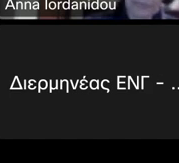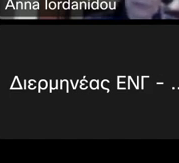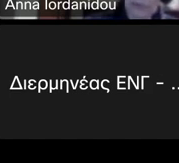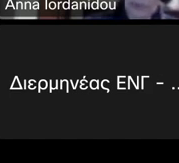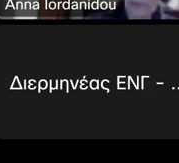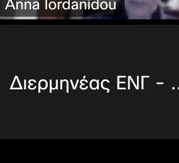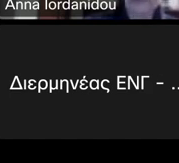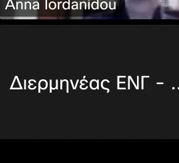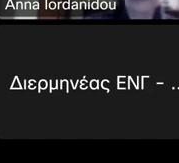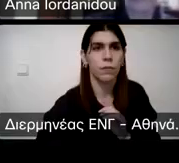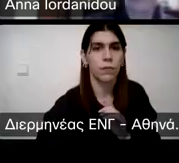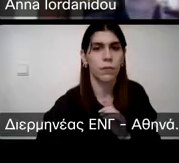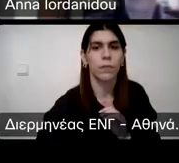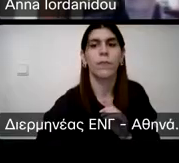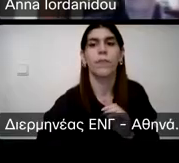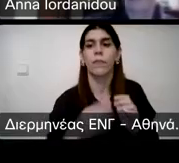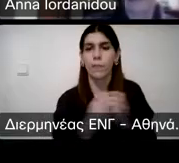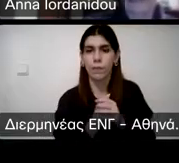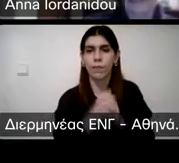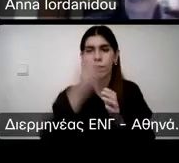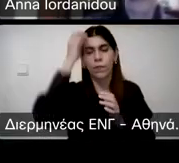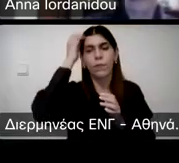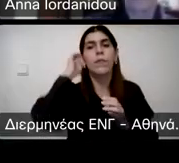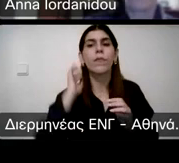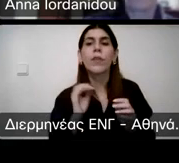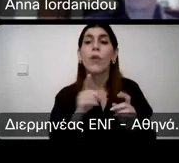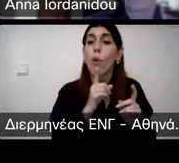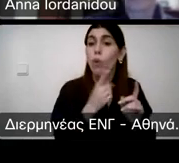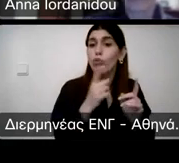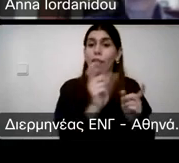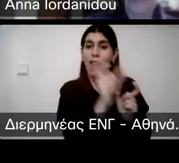θηλυκοποίησης. Αυτό νομίζουμε ότι είναι σημαντική